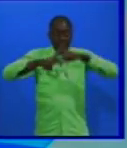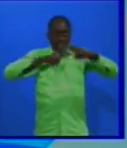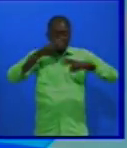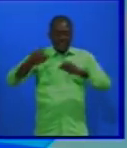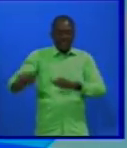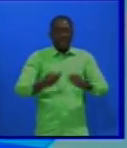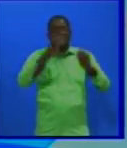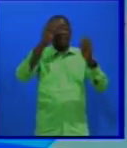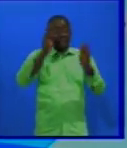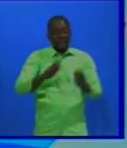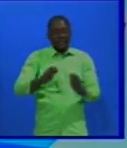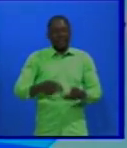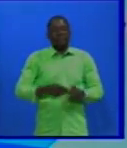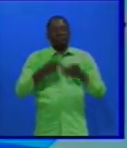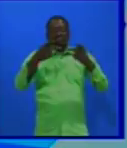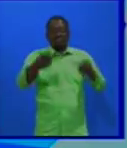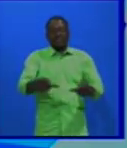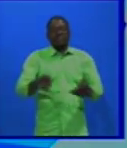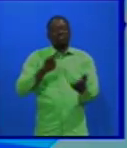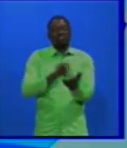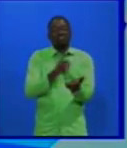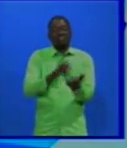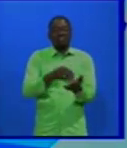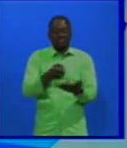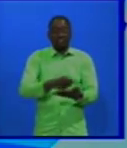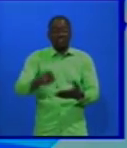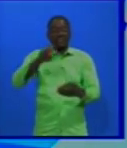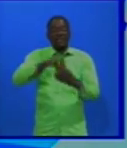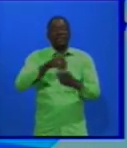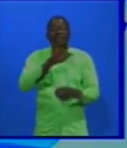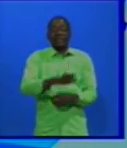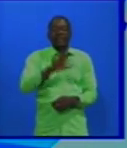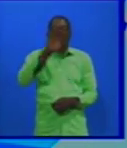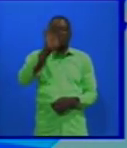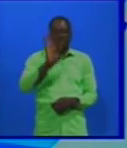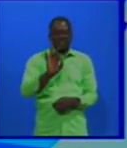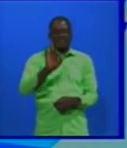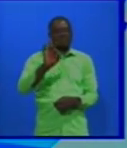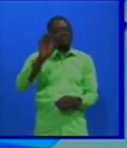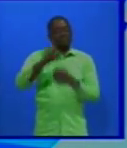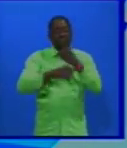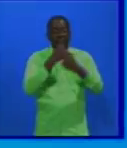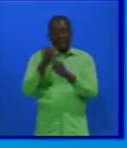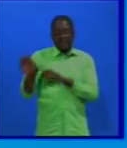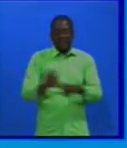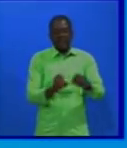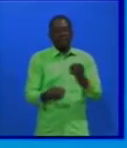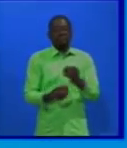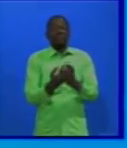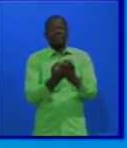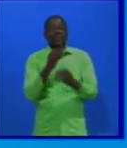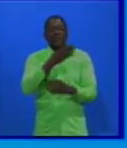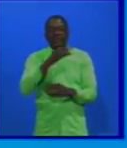proposer des prescriptions médicales. Cela fait 59 ans que l'imagerie médicale a fait son apparition au Burkina et il était